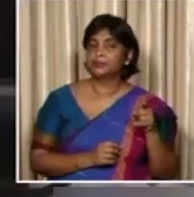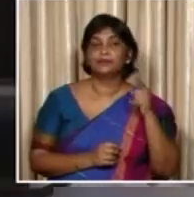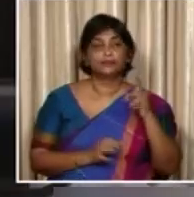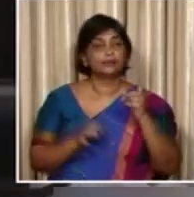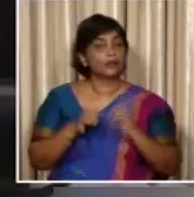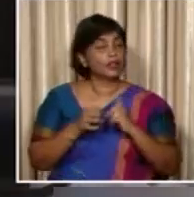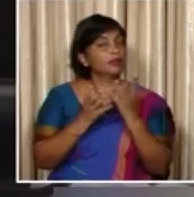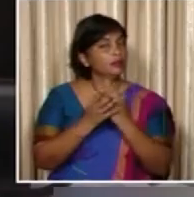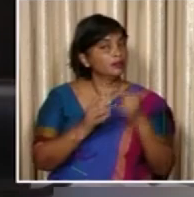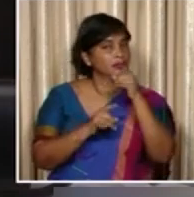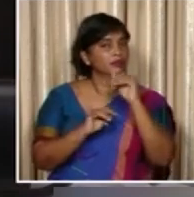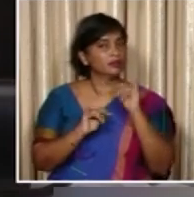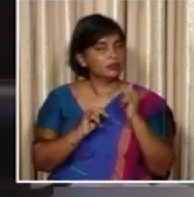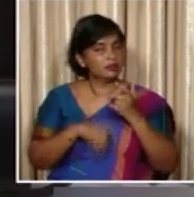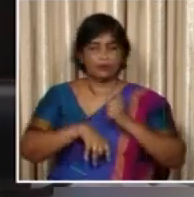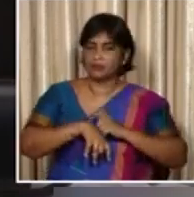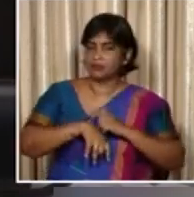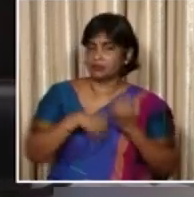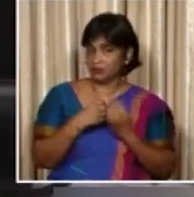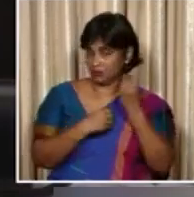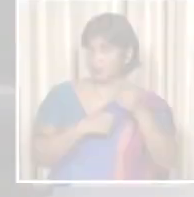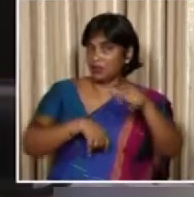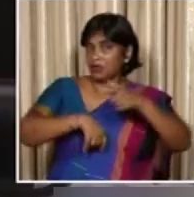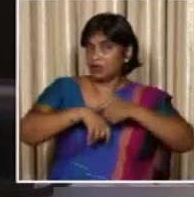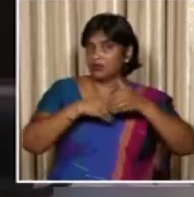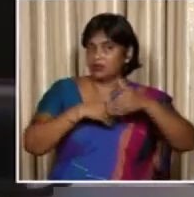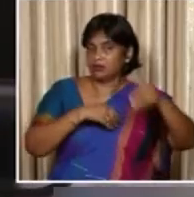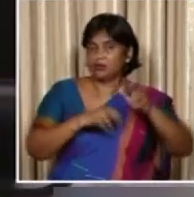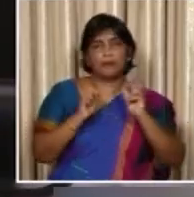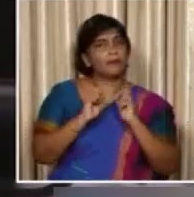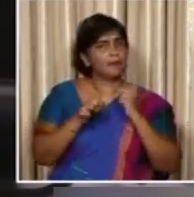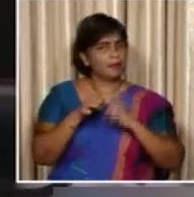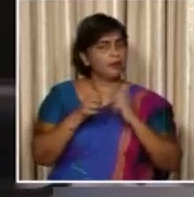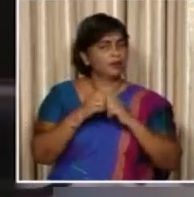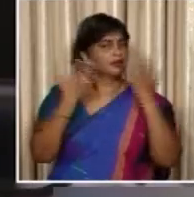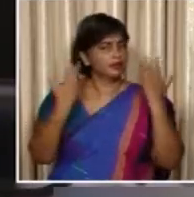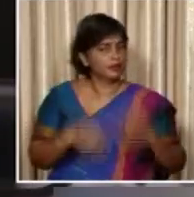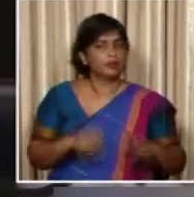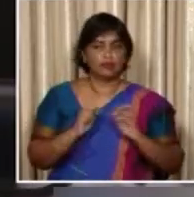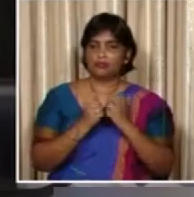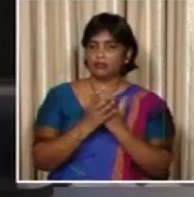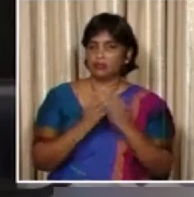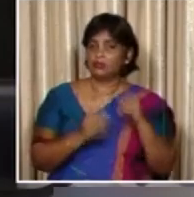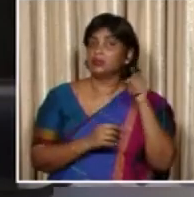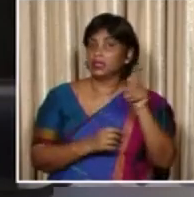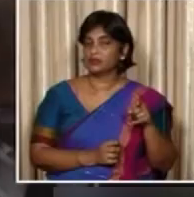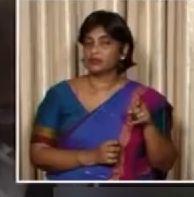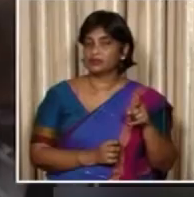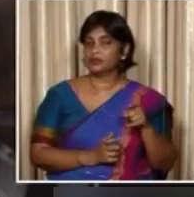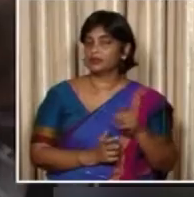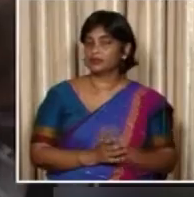ප්‍රශ්නේ විසඳන්න ඔබතුමා යම් කාලරාමුවක් දෙනවද? මෙන්න මේ කාලය තුළ මේ ප්‍රශ්නේ අපි අවසන් කළ අවසන් විසඳුමකට එනවා කියලා ඔබතුමාට කියන්න